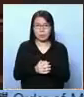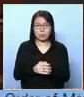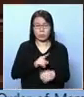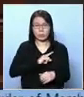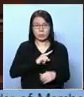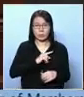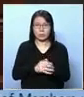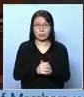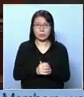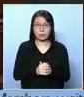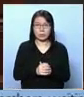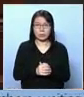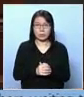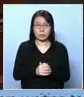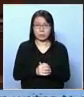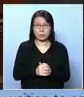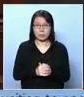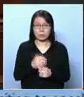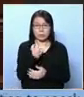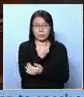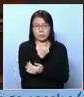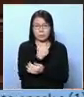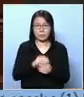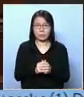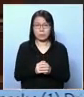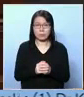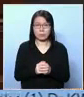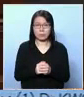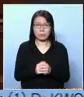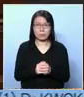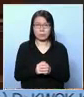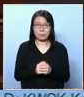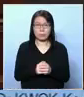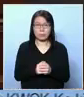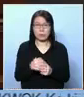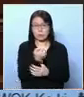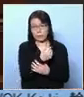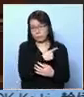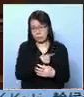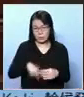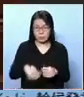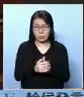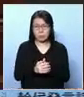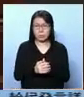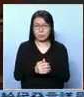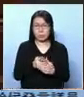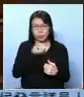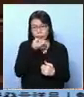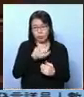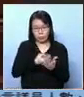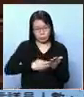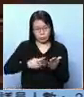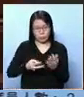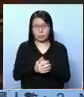人呢就绝对反对我哋啲反对派嘅同事佢哋提出嘅嗰个修